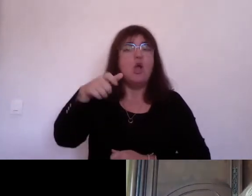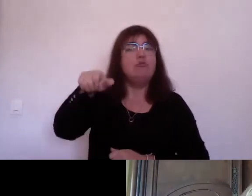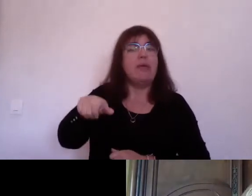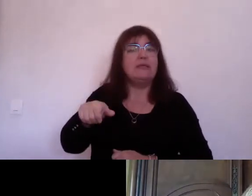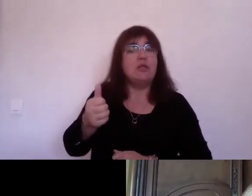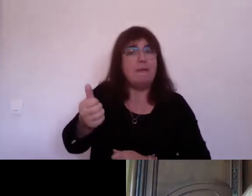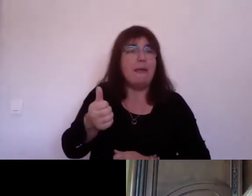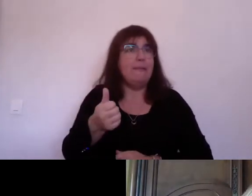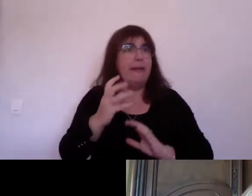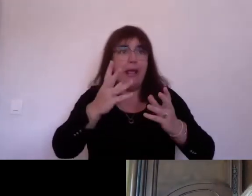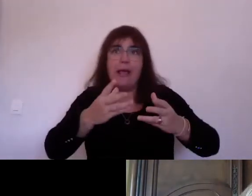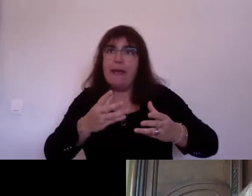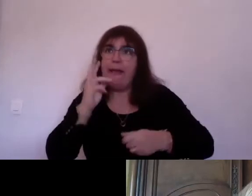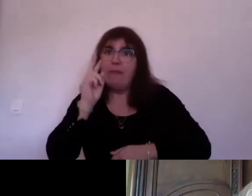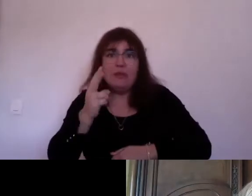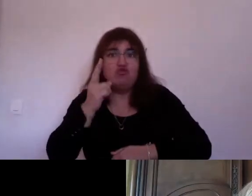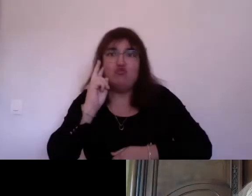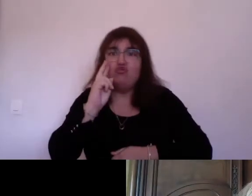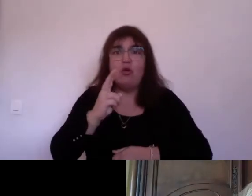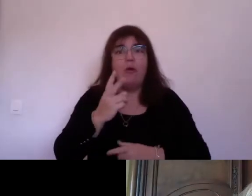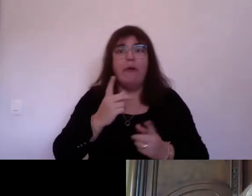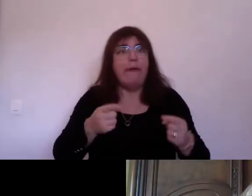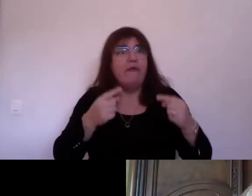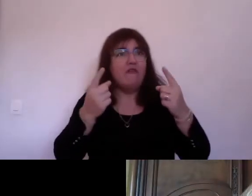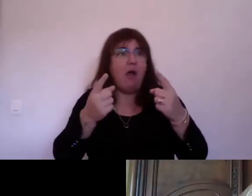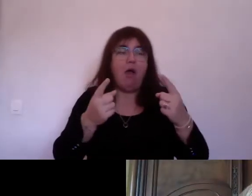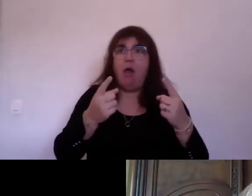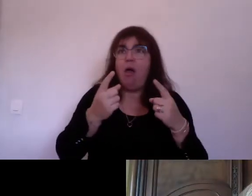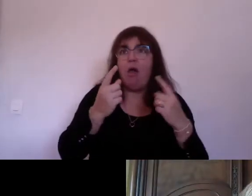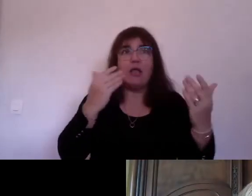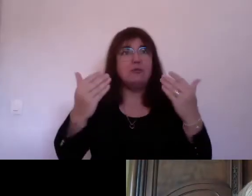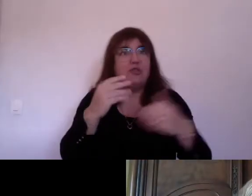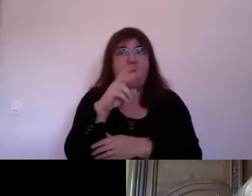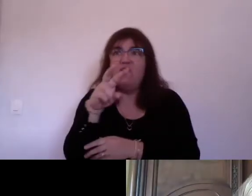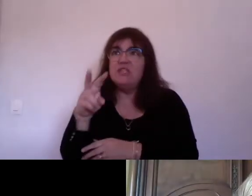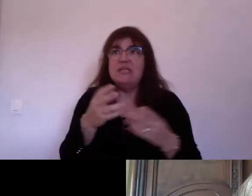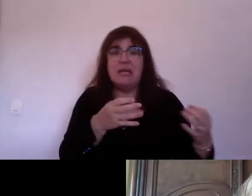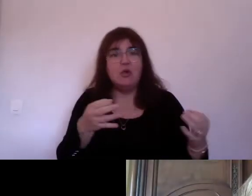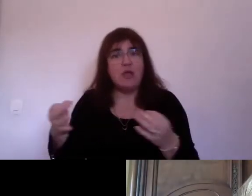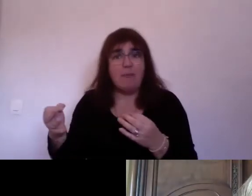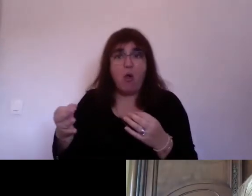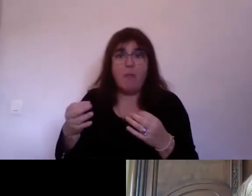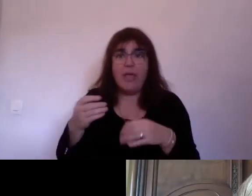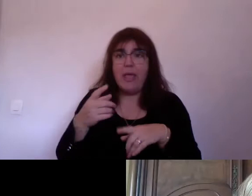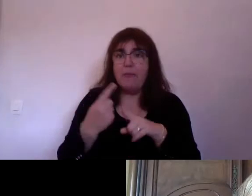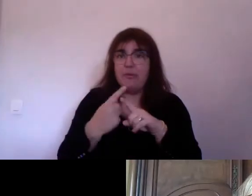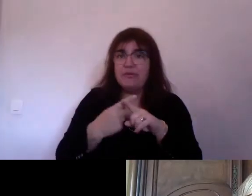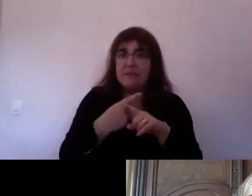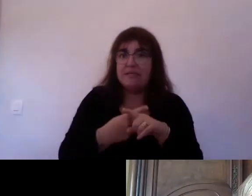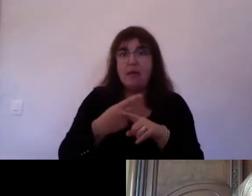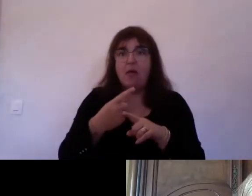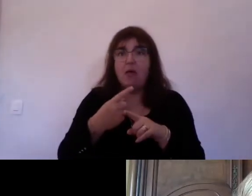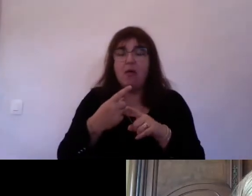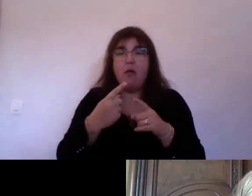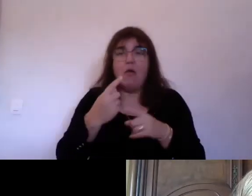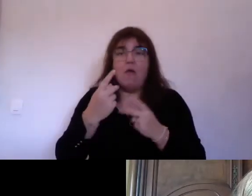ou d'aller régulièrement à des expositions, au fur et à mesure de l'évolution de sa maladie ou de sa vision,